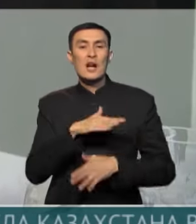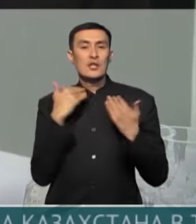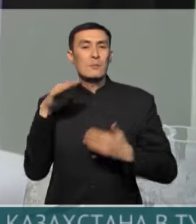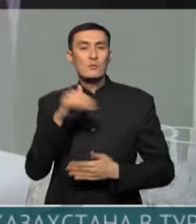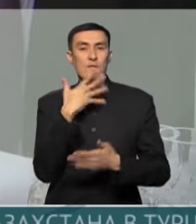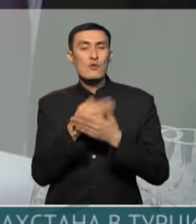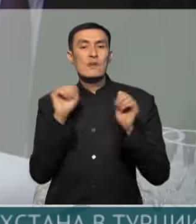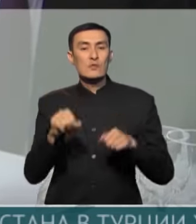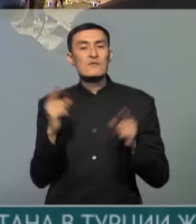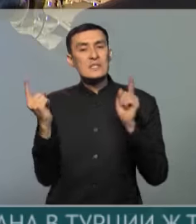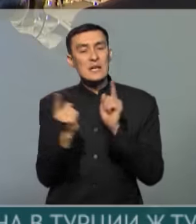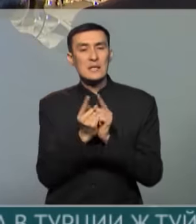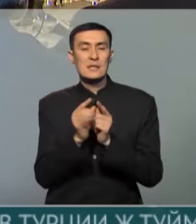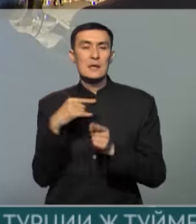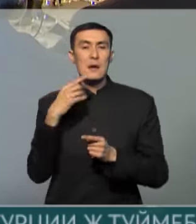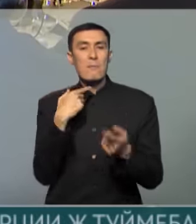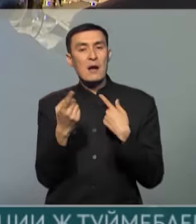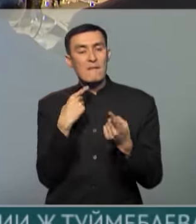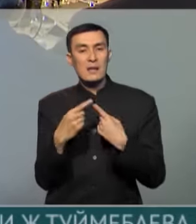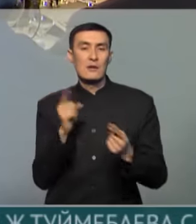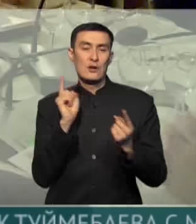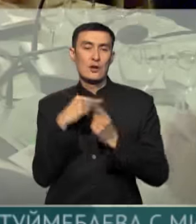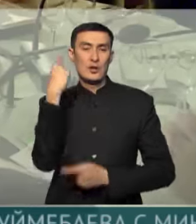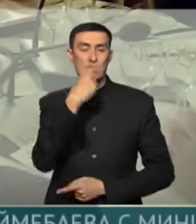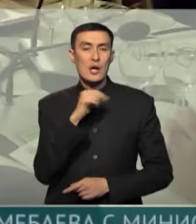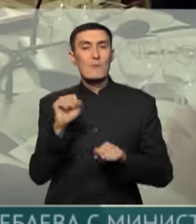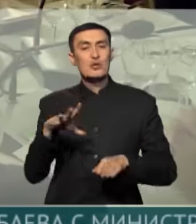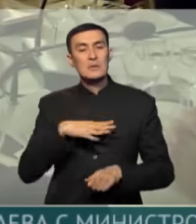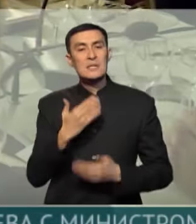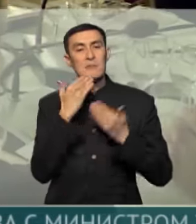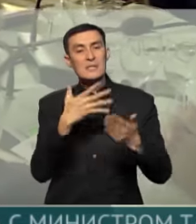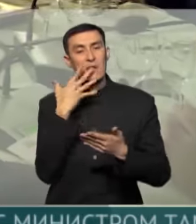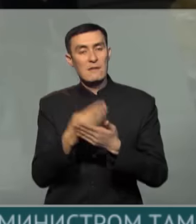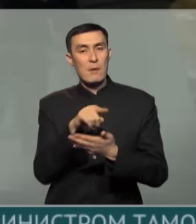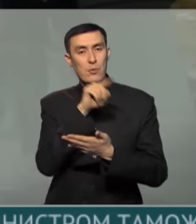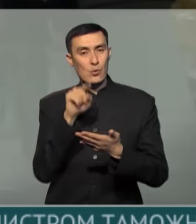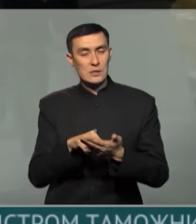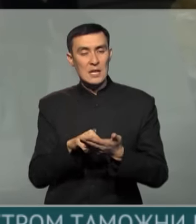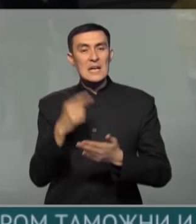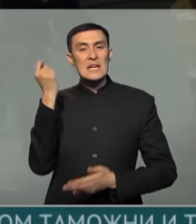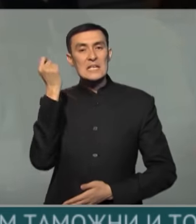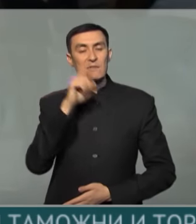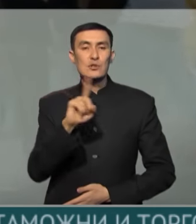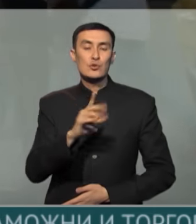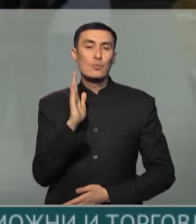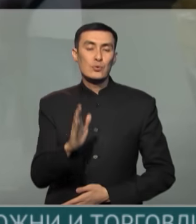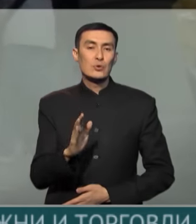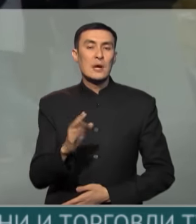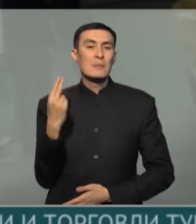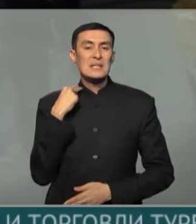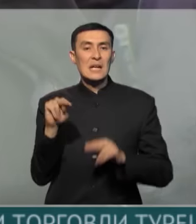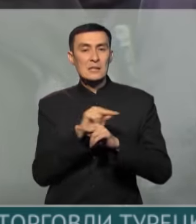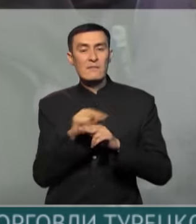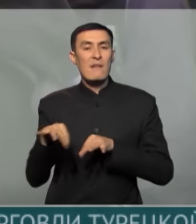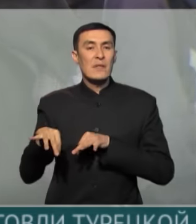упустить возможность поговорить с глазу на глаз с казахстанским лидером, а может быть и задать свой вопрос. Уже известно, что возьмутся британцы за